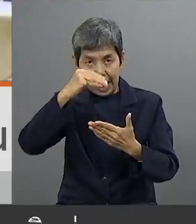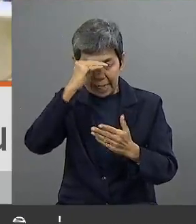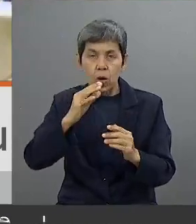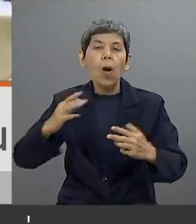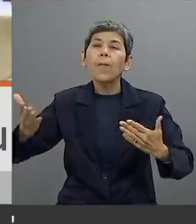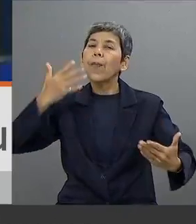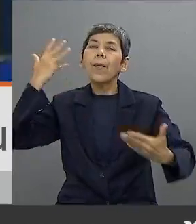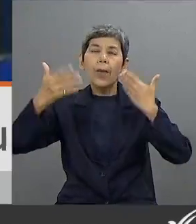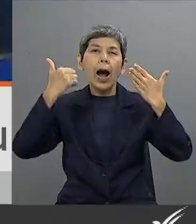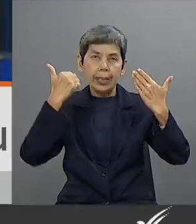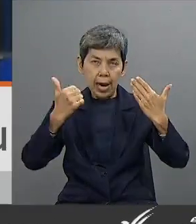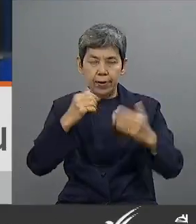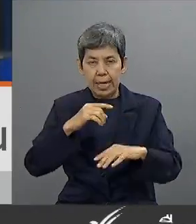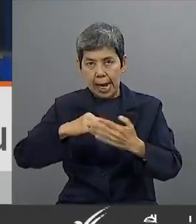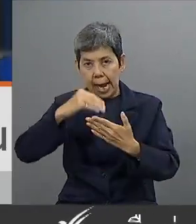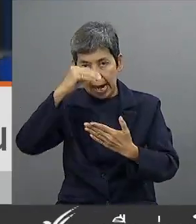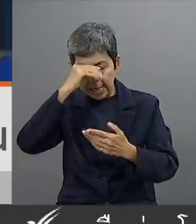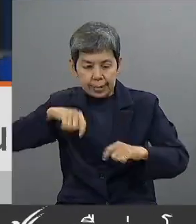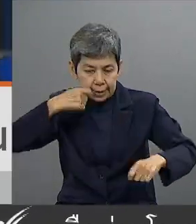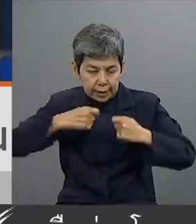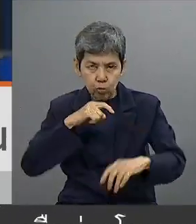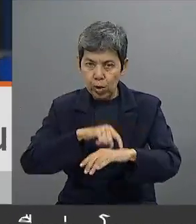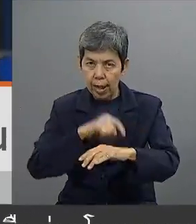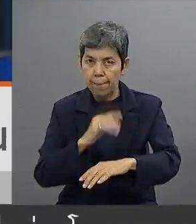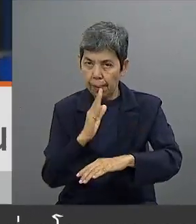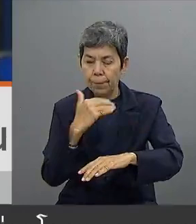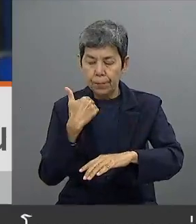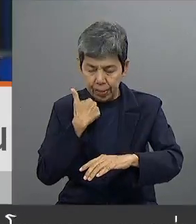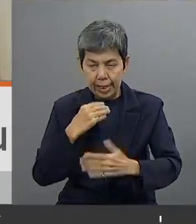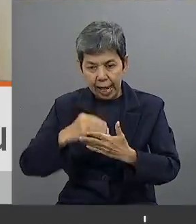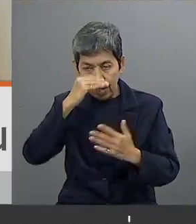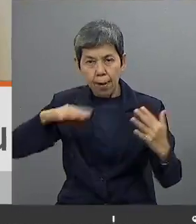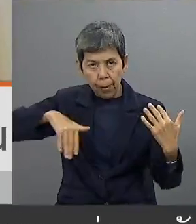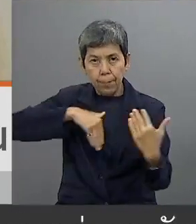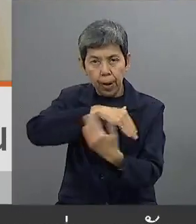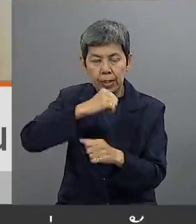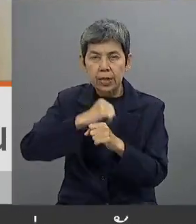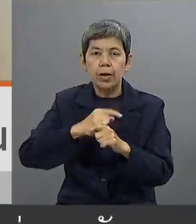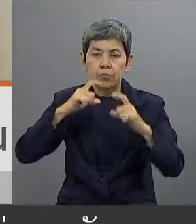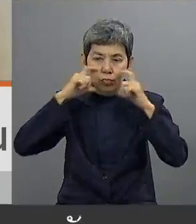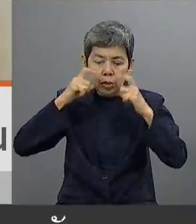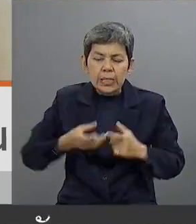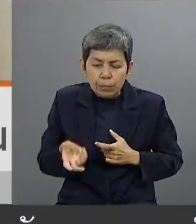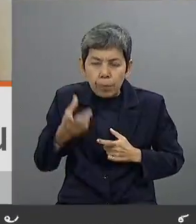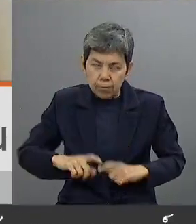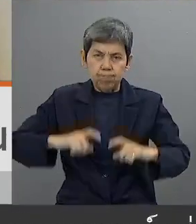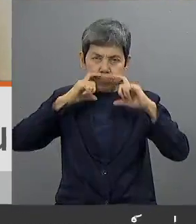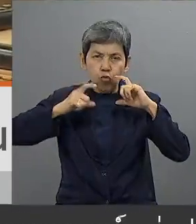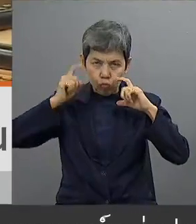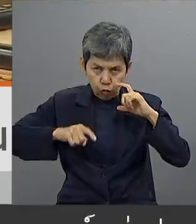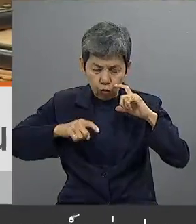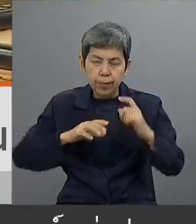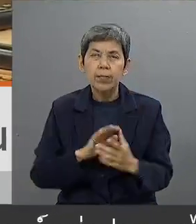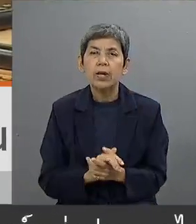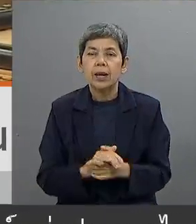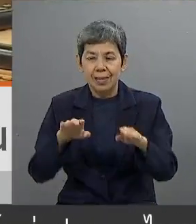จำกัดเวลาในการรับประทานอาหารเพื่อให้นักเรียนใช้เวลาถอดหน้ากากอนามัยน้อยที่สุดโต๊ะอาหารต้